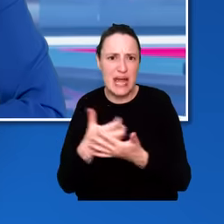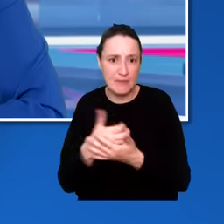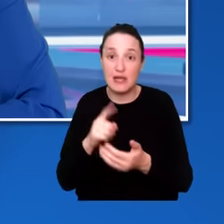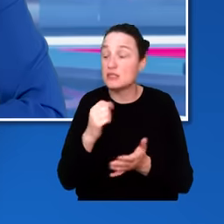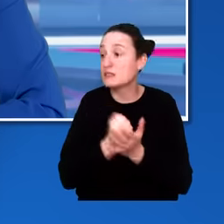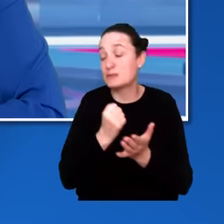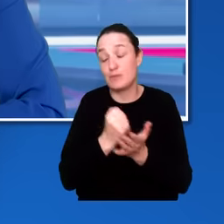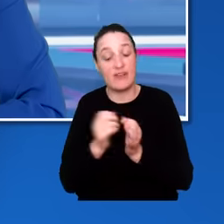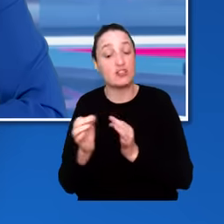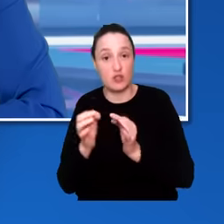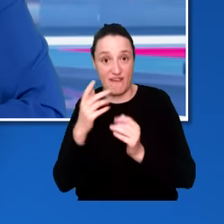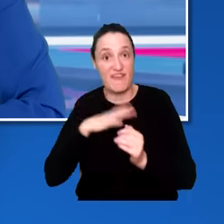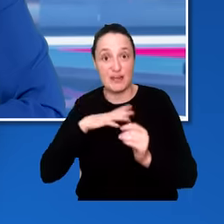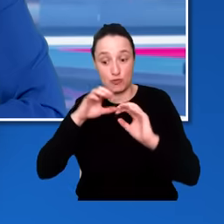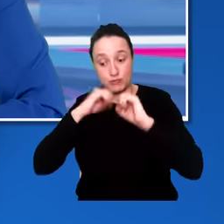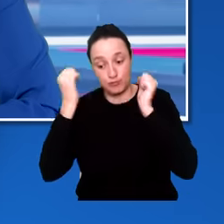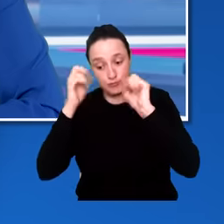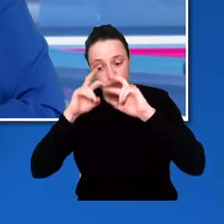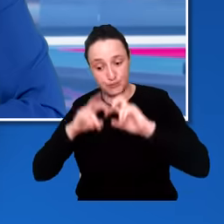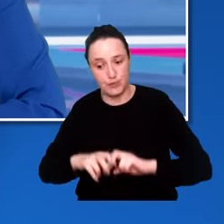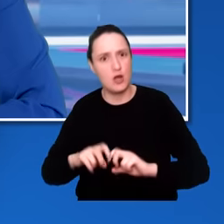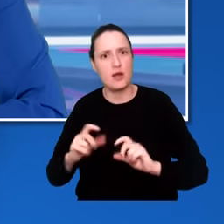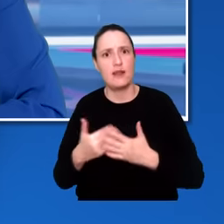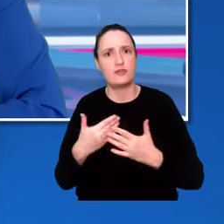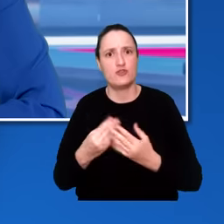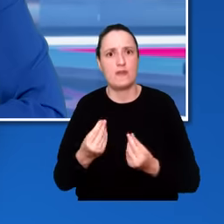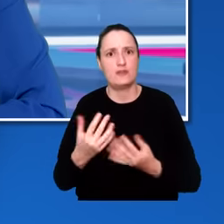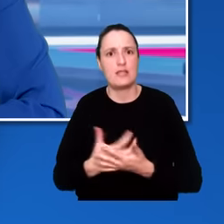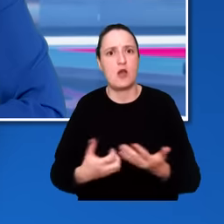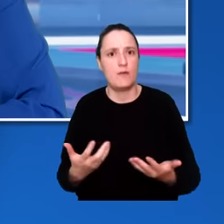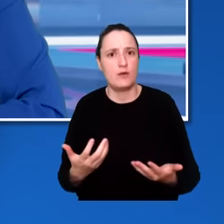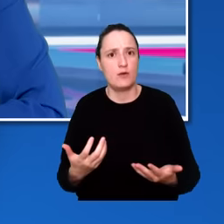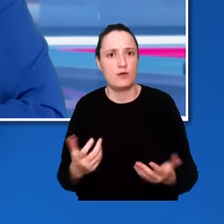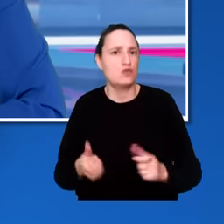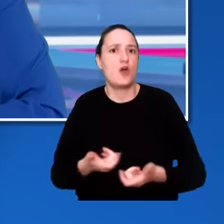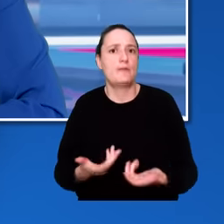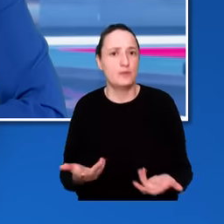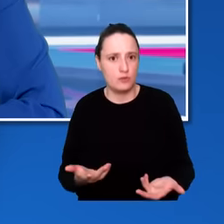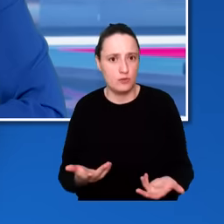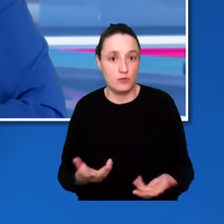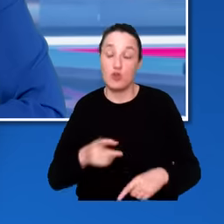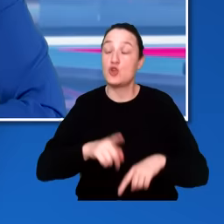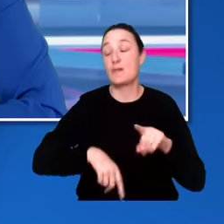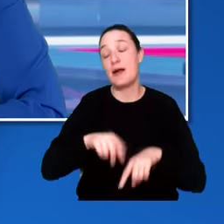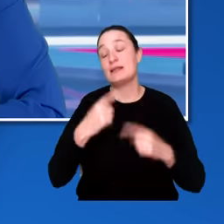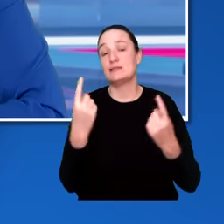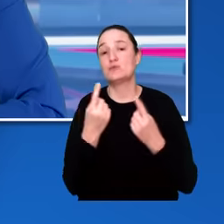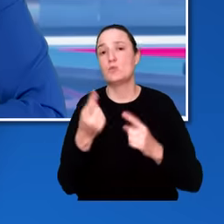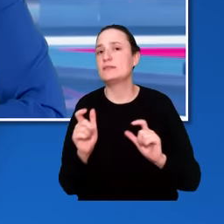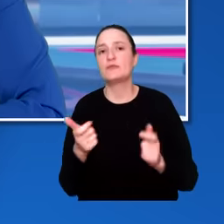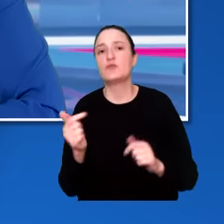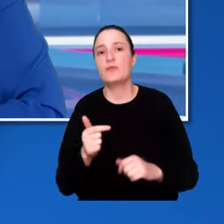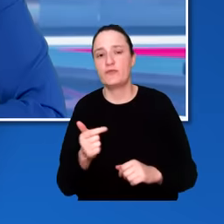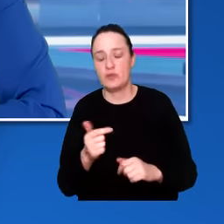której warto byłoby się przyjrzeć, za co on te pieniądze brał, bo w normalnej sytuacji mamy dwa scenariusze.